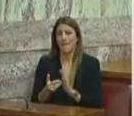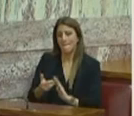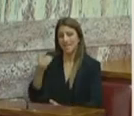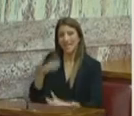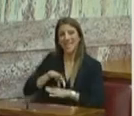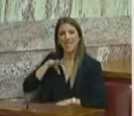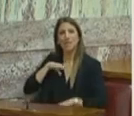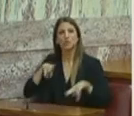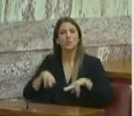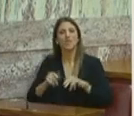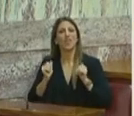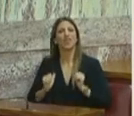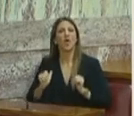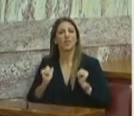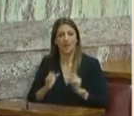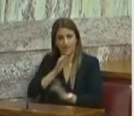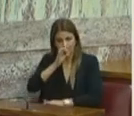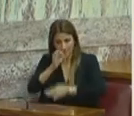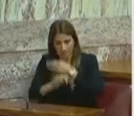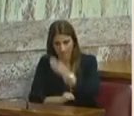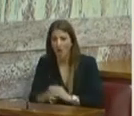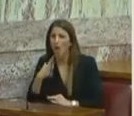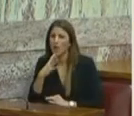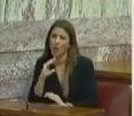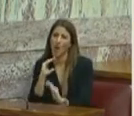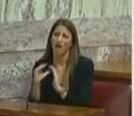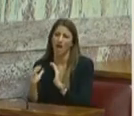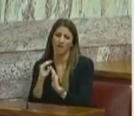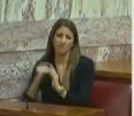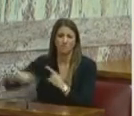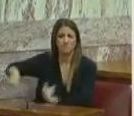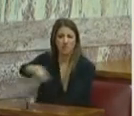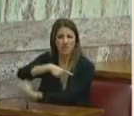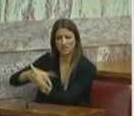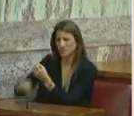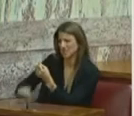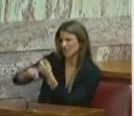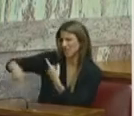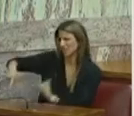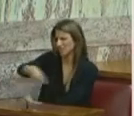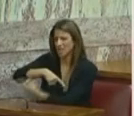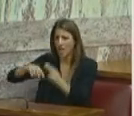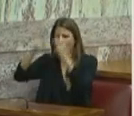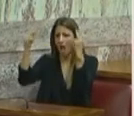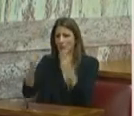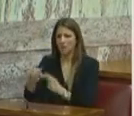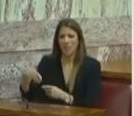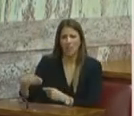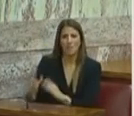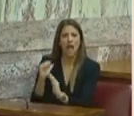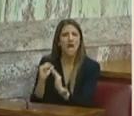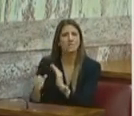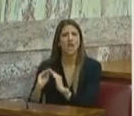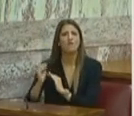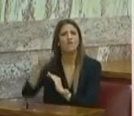Θεοδωράκης ότι δεν πρέπει για λόγο συναδελφικής αλληλεγγύης να παρέχει τη βουλευτική ασυλία. Εμείς από τη